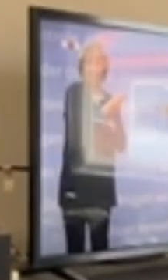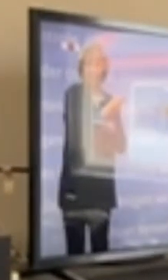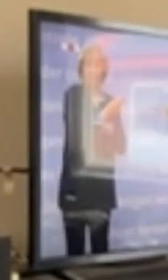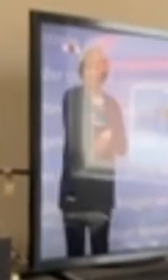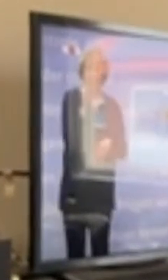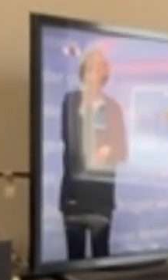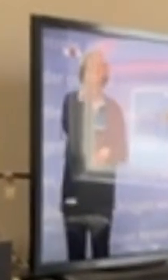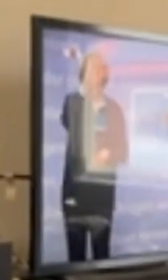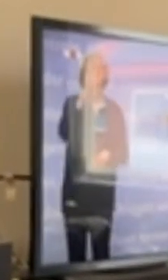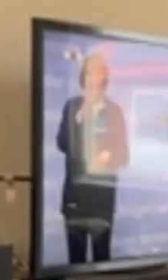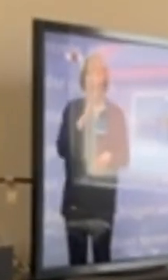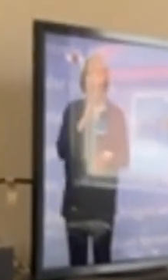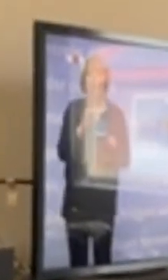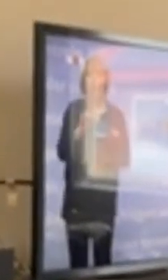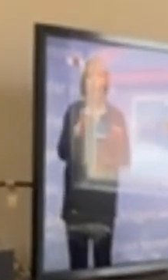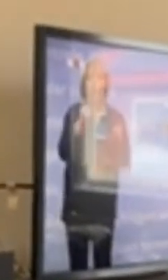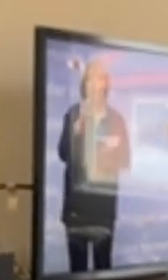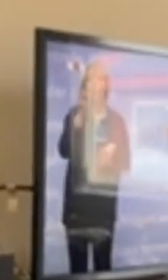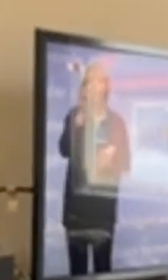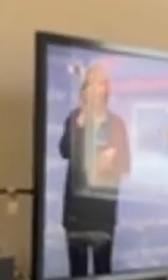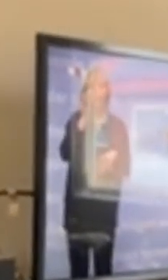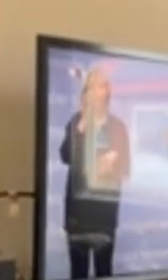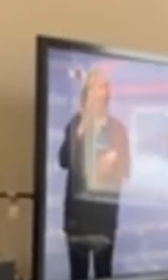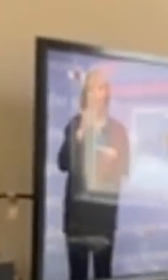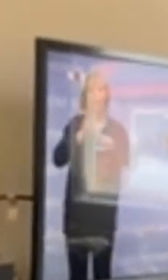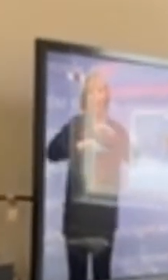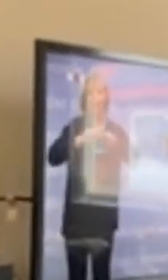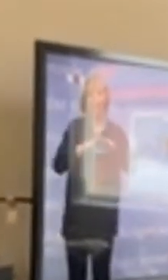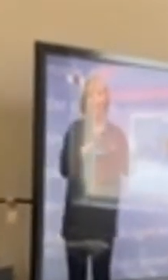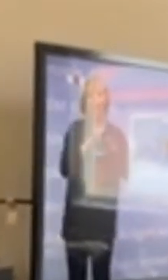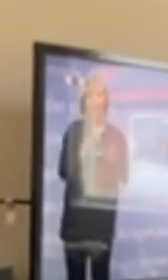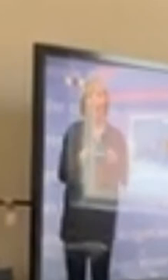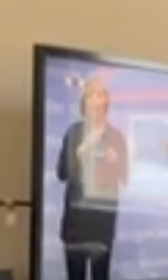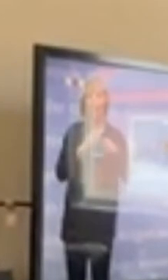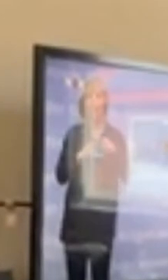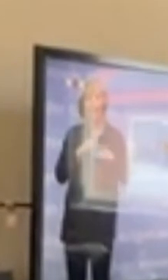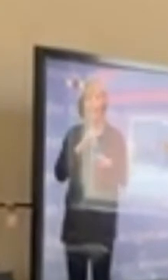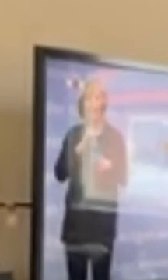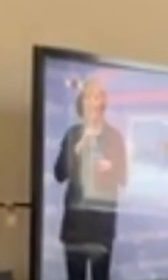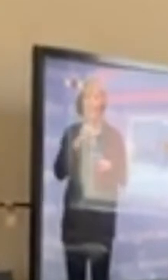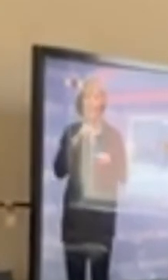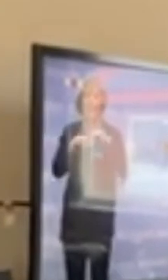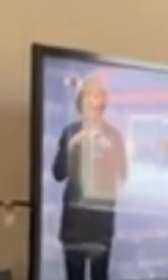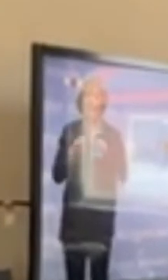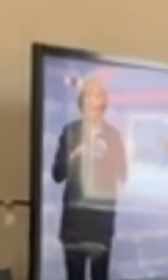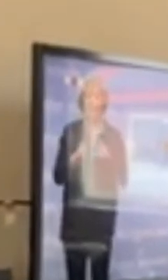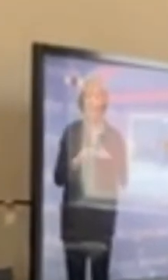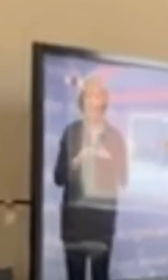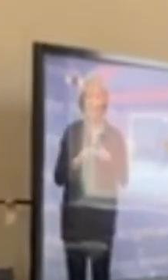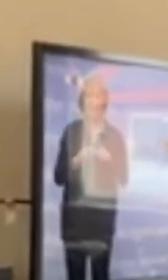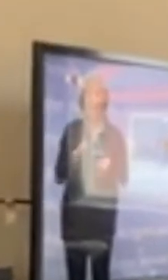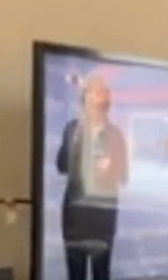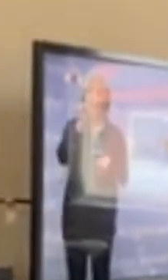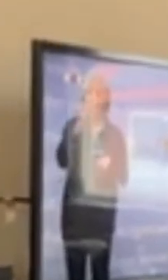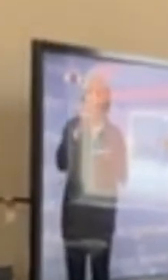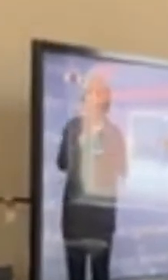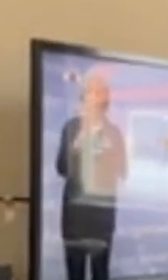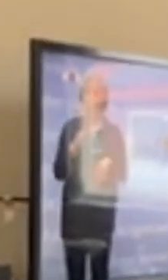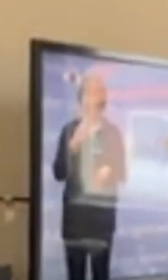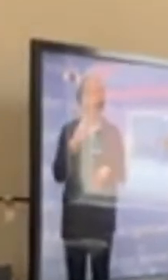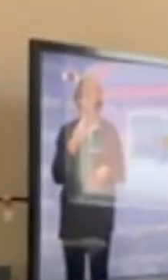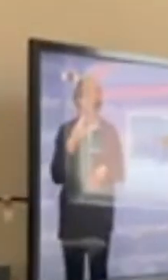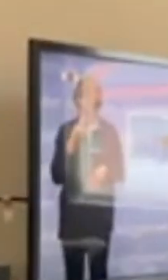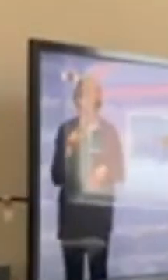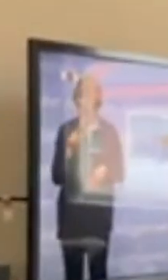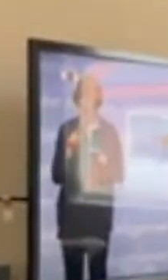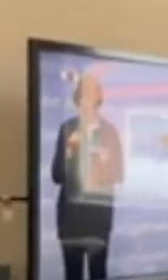maandag begon het vaccineren van de bewoners van de verpleeghuizen en de instellingen voor gehandicaptenzorg. Morgen beginnen de huisartsen. En aanstaande maandag gaan zij